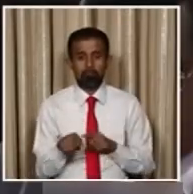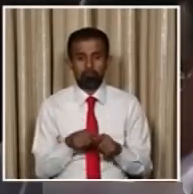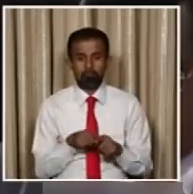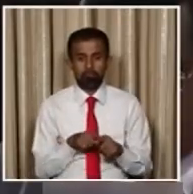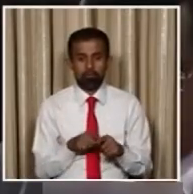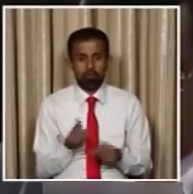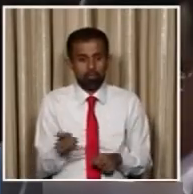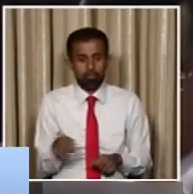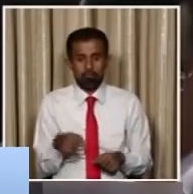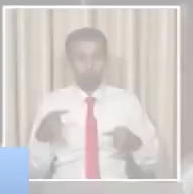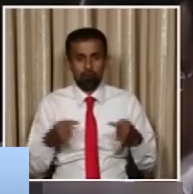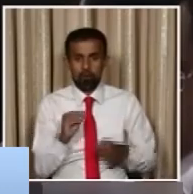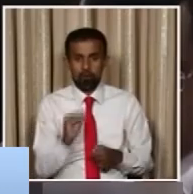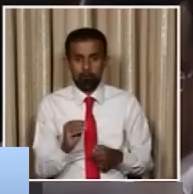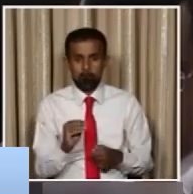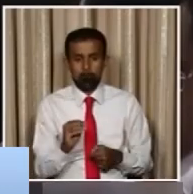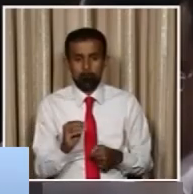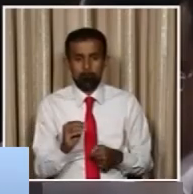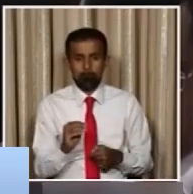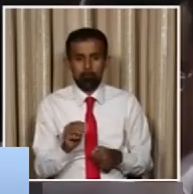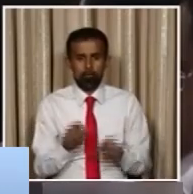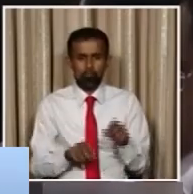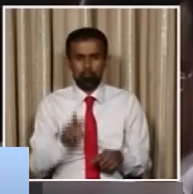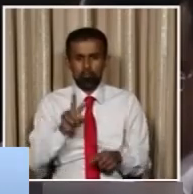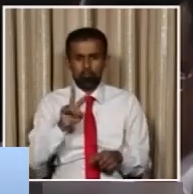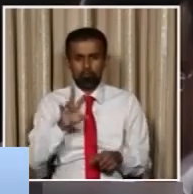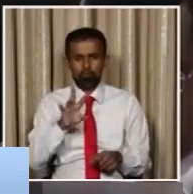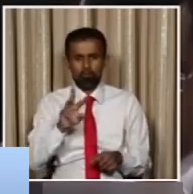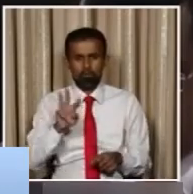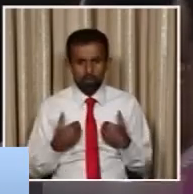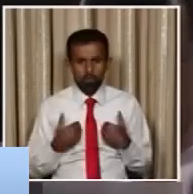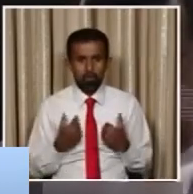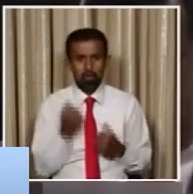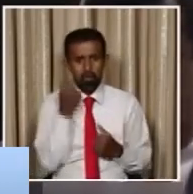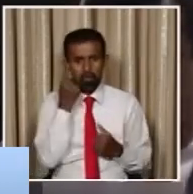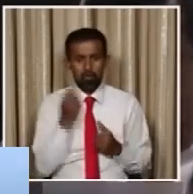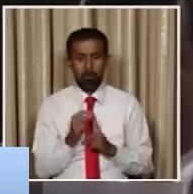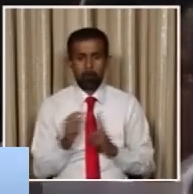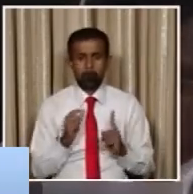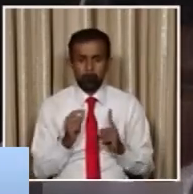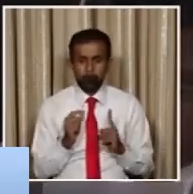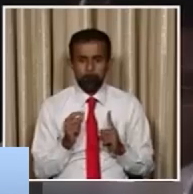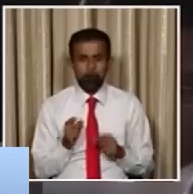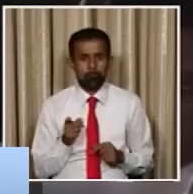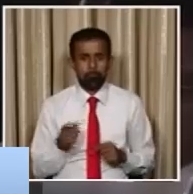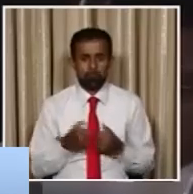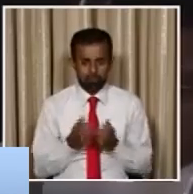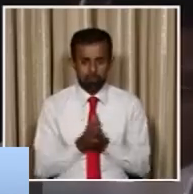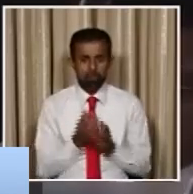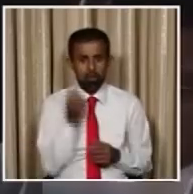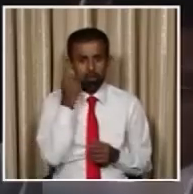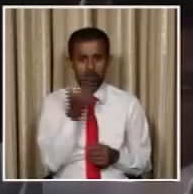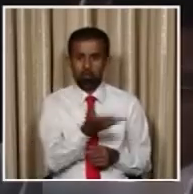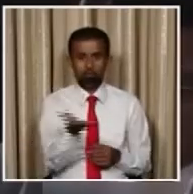එක් දවසක විවාදයක් නම් තියෙන්නේ වැඩිමනොත් 25කට 30කට තමයි අදහස් දක්වන්න හම් වෙන්නේ. පාර්ලිමේන්තුවේ මන්ත්‍රීවරුන්ට තමන්ගේ අදහස